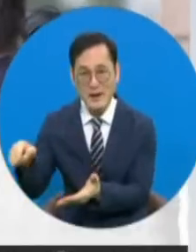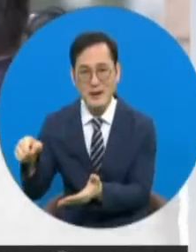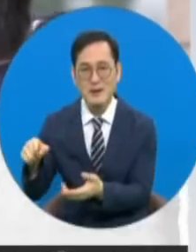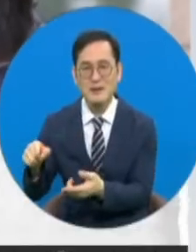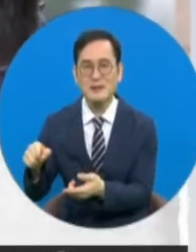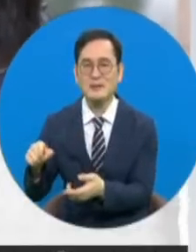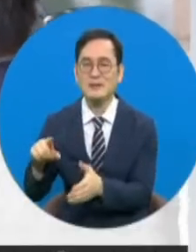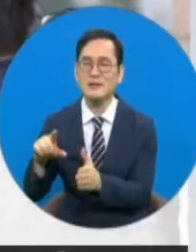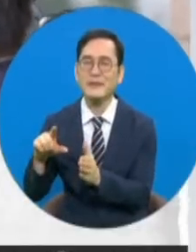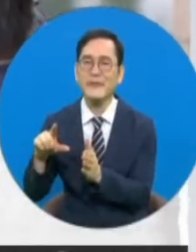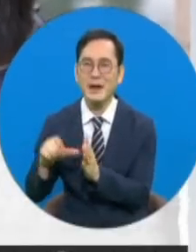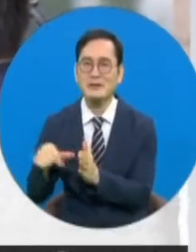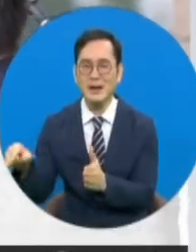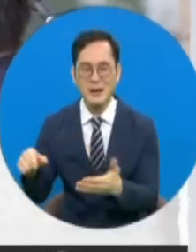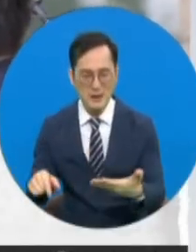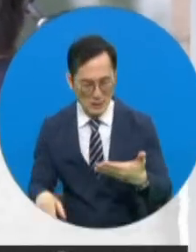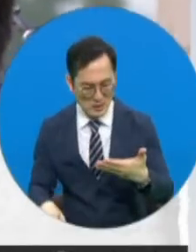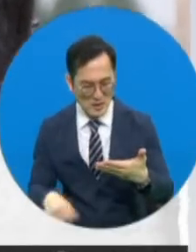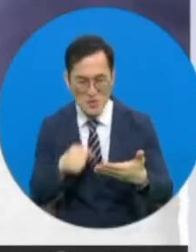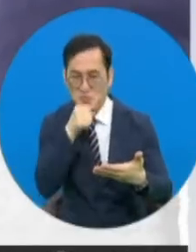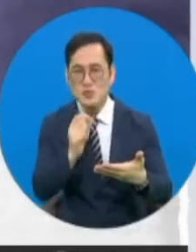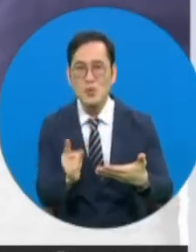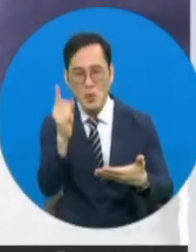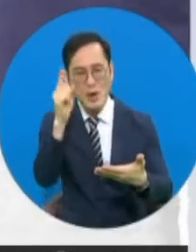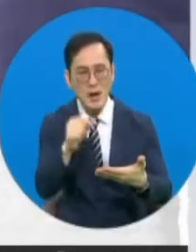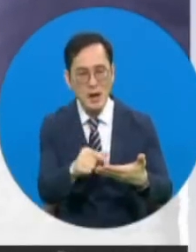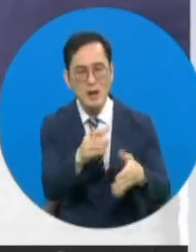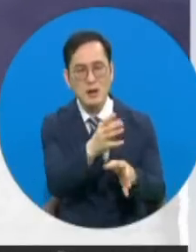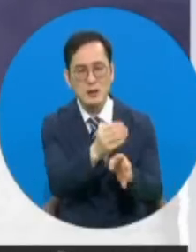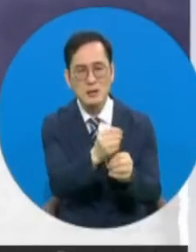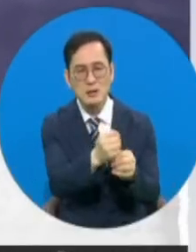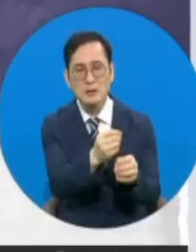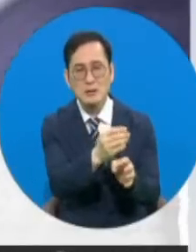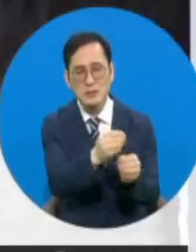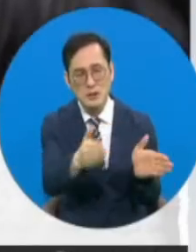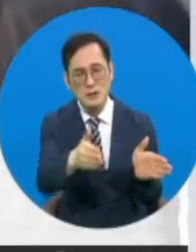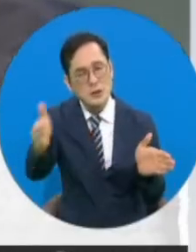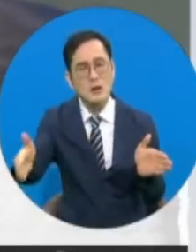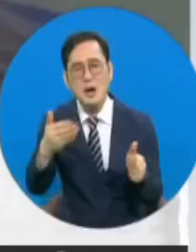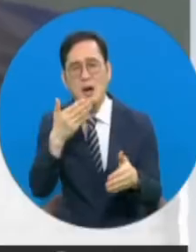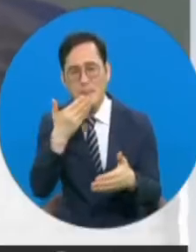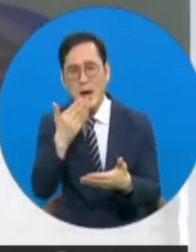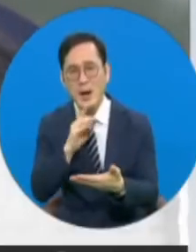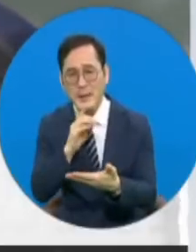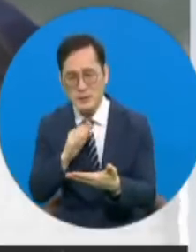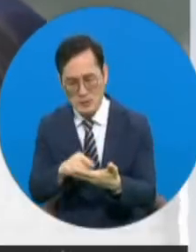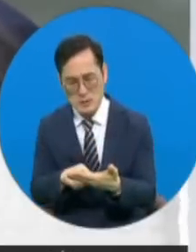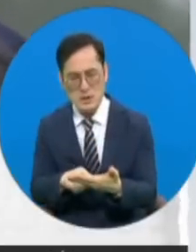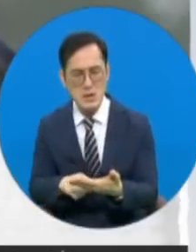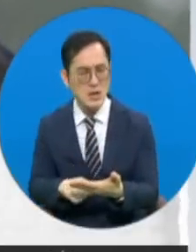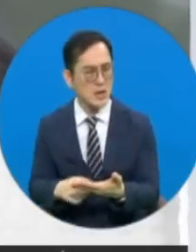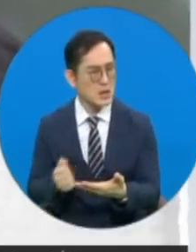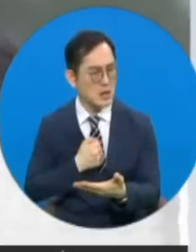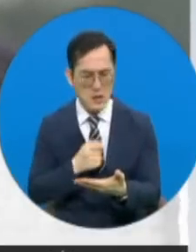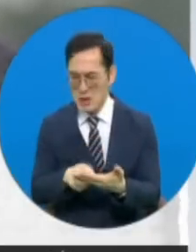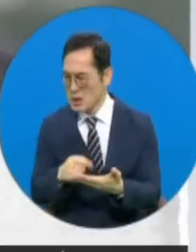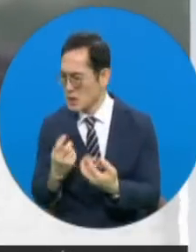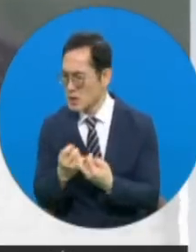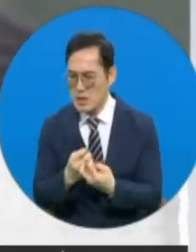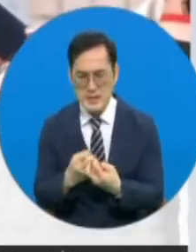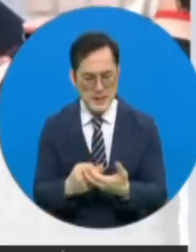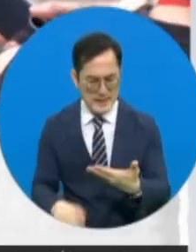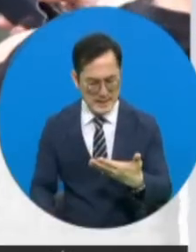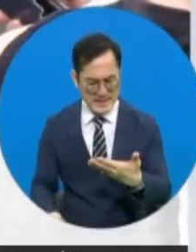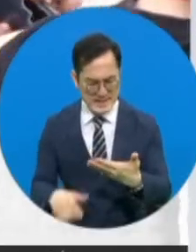국가 공무원 아닙니까 그럼 기소가 됐으면 국가 공무원법에 의해서 할 수밖에 없는 그런 상황이었다고 봐요 물론